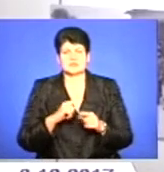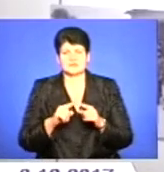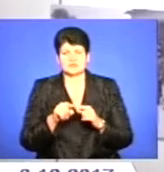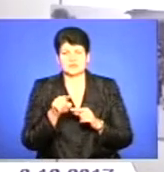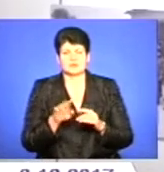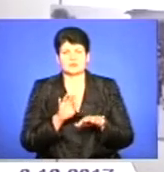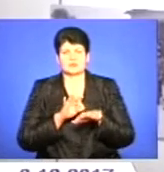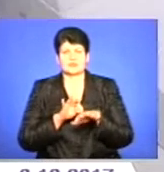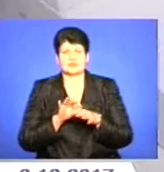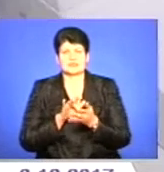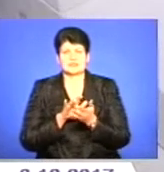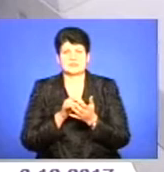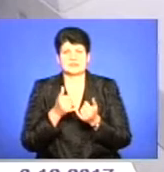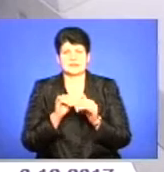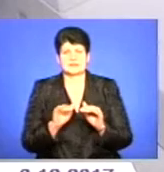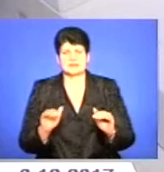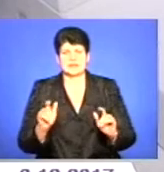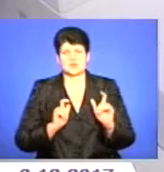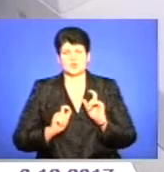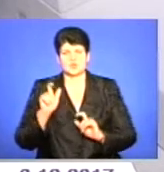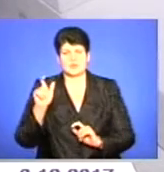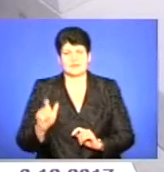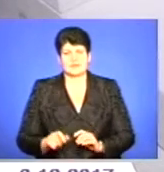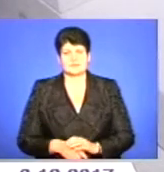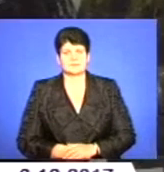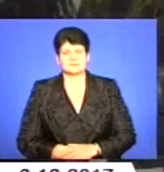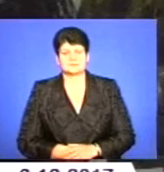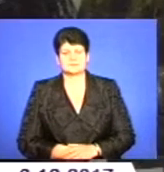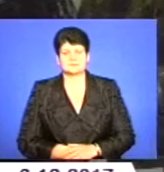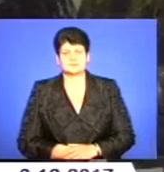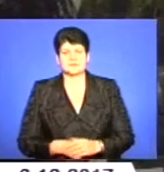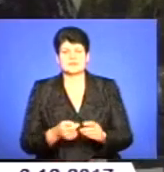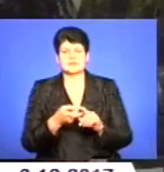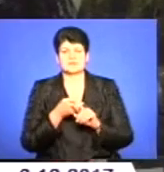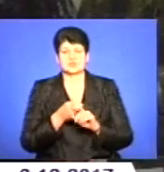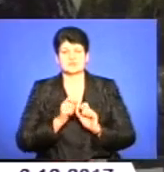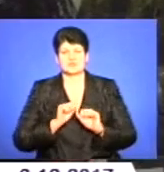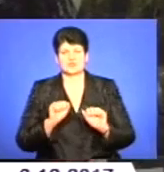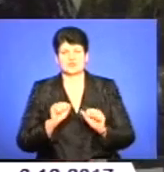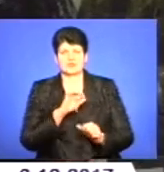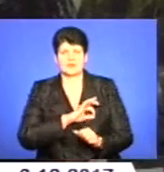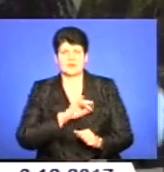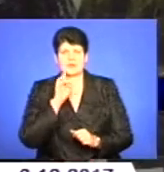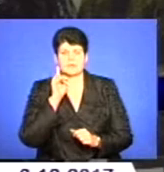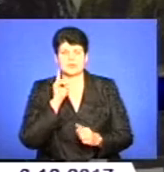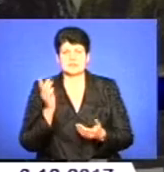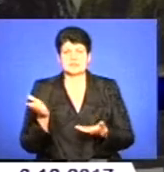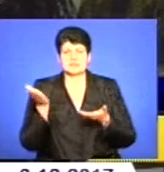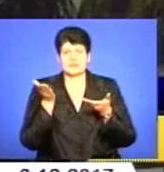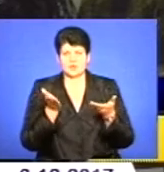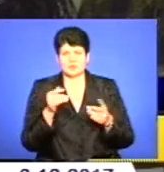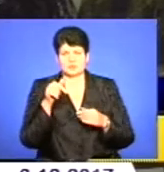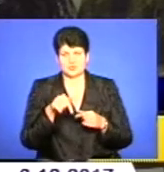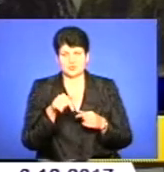планують проводити екскурсії для школярів і студентів. З метою патріотичного виховання молоді запрошуємо